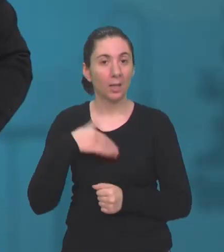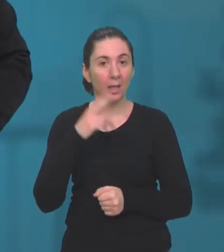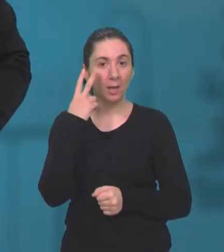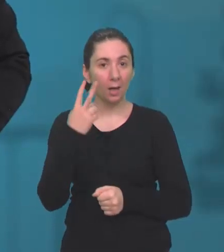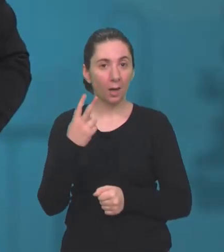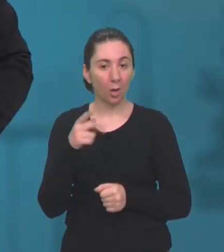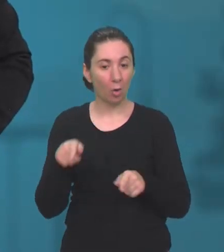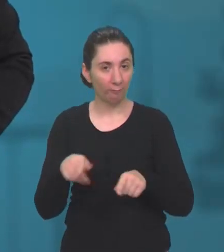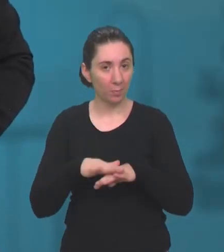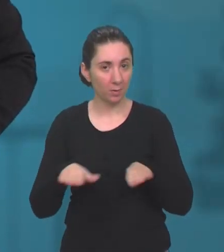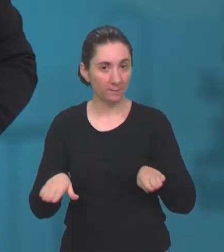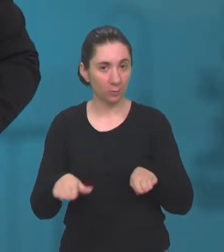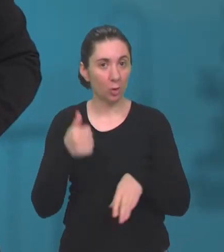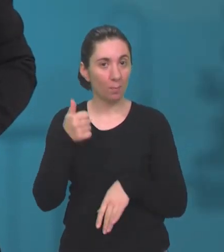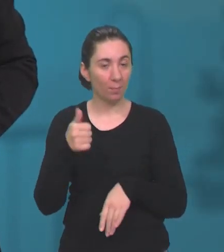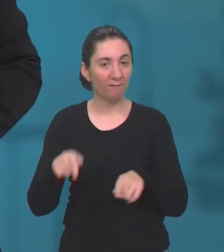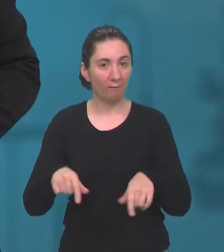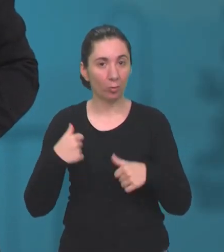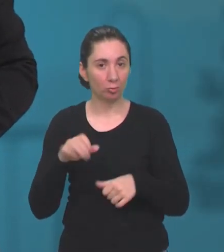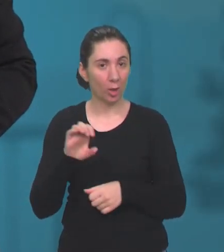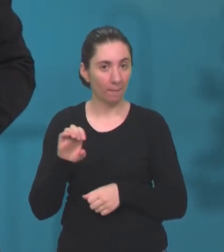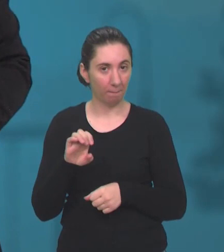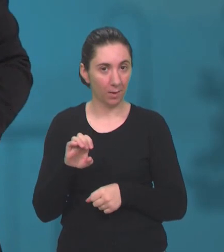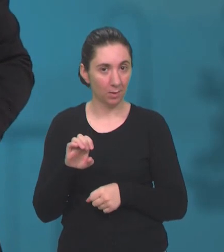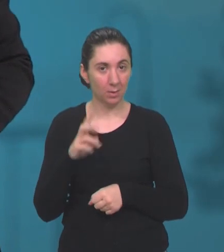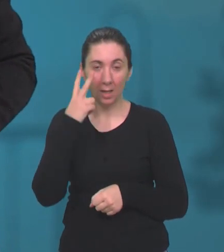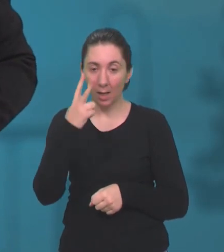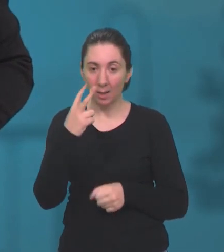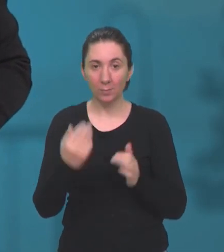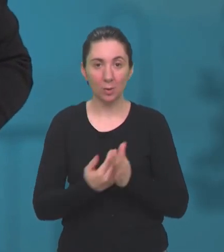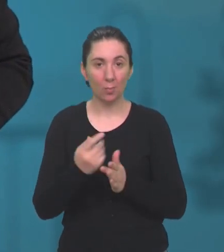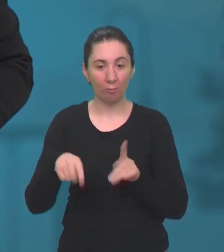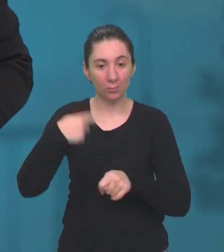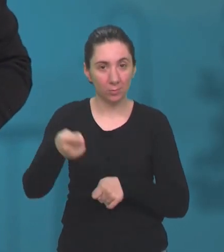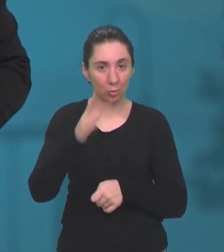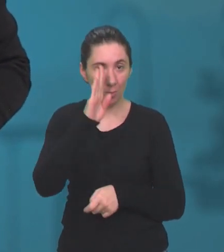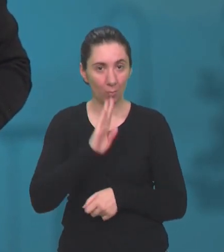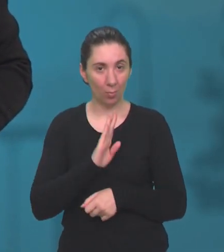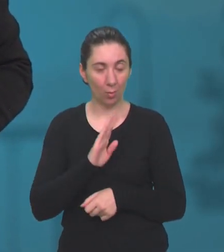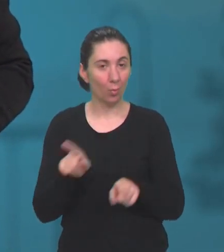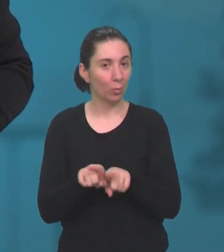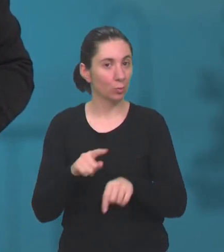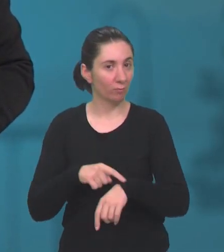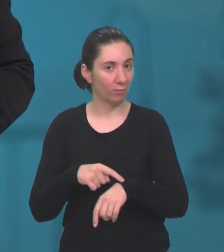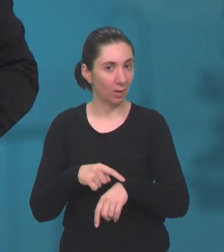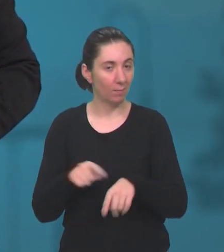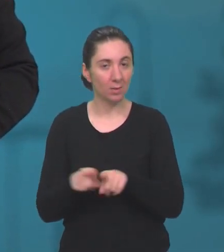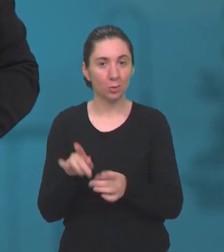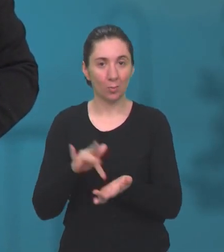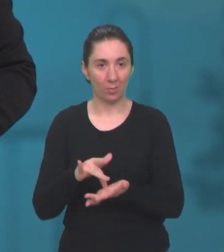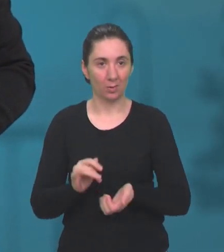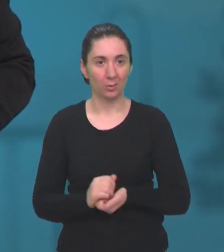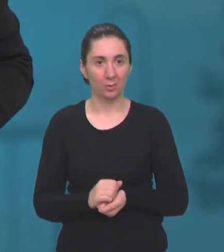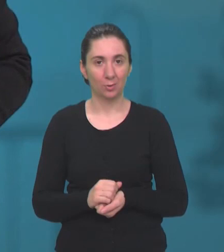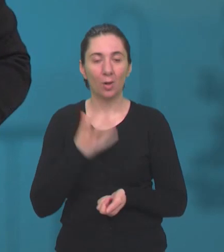Dragi gledatelji, ovime završavamo prvu ovogodišnju emisiju i gledamo se ponovno sljedeći ponedjeljak u isto vrijeme i na istom